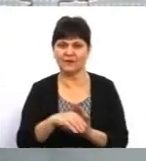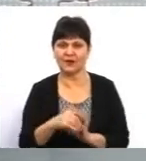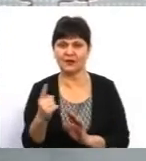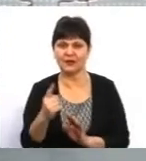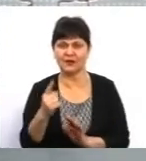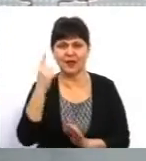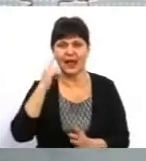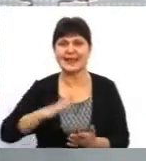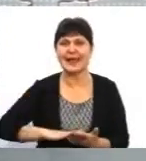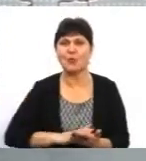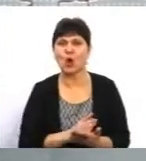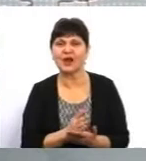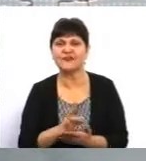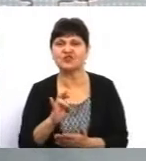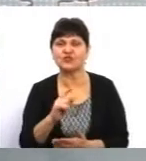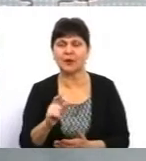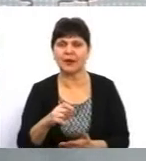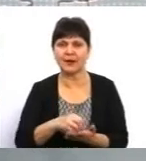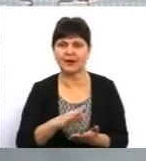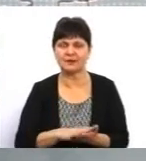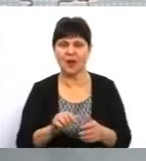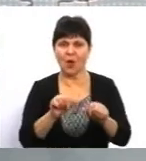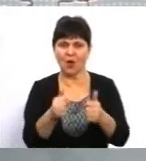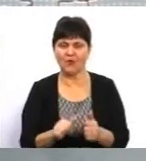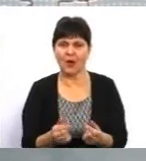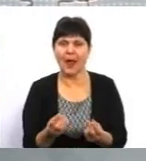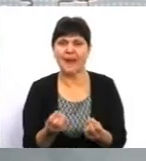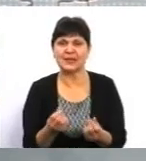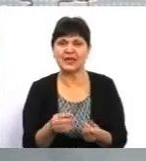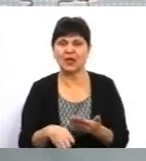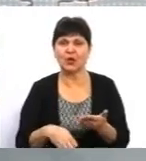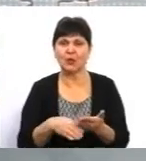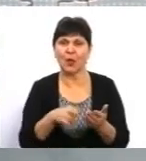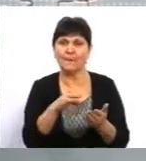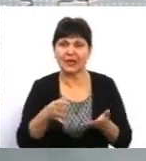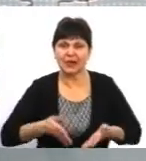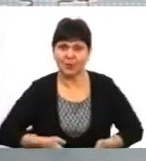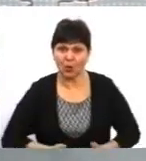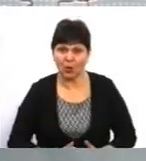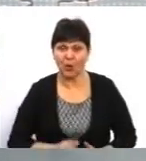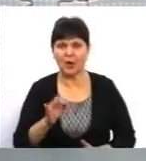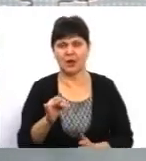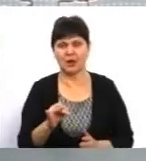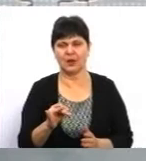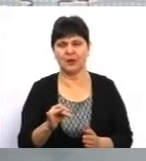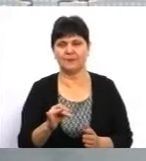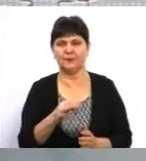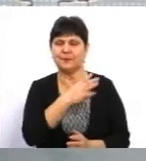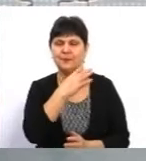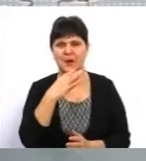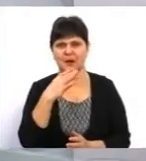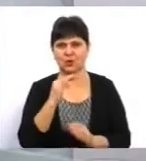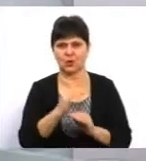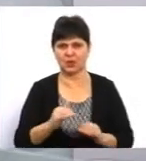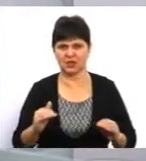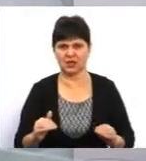демографічний реєстр. Це оформлення матеріальної допомоги при пологах і оформлення посвідчення багатодітної родини.